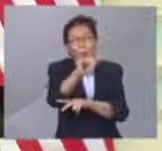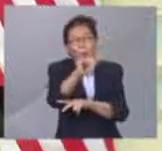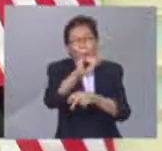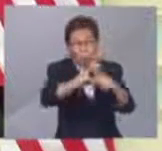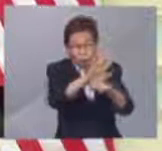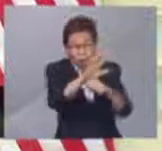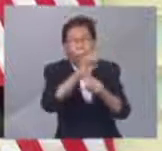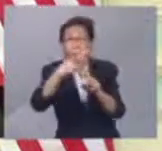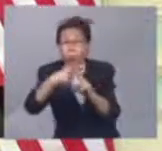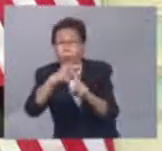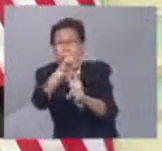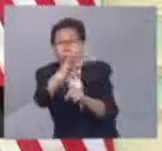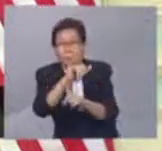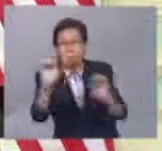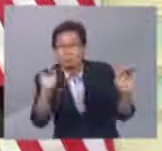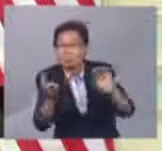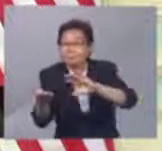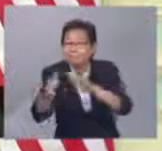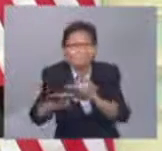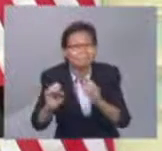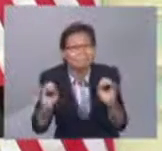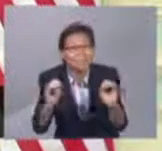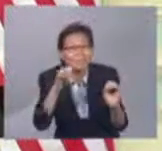COVID-19 dan tiada kematian,